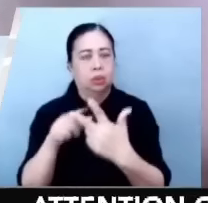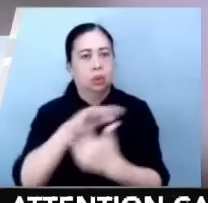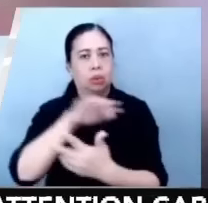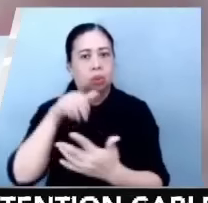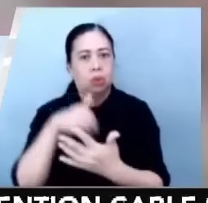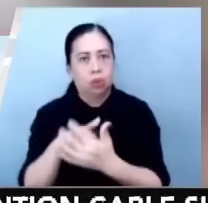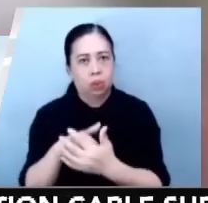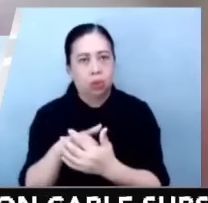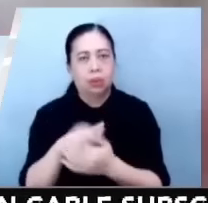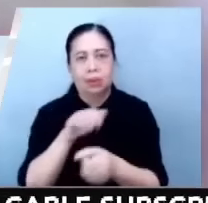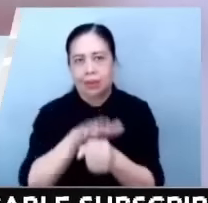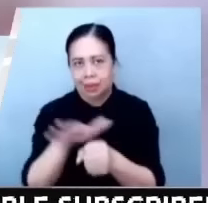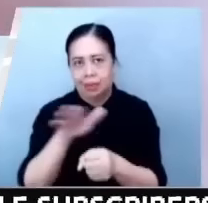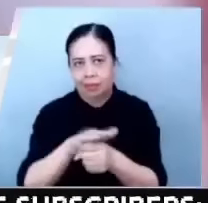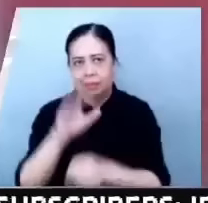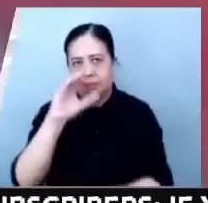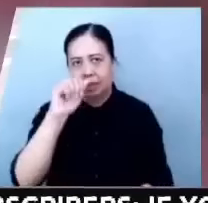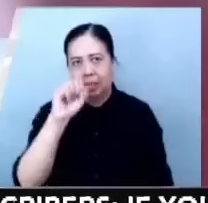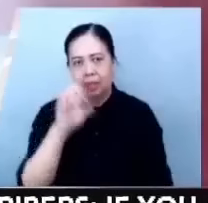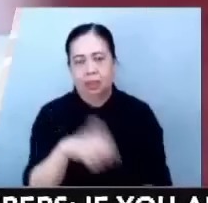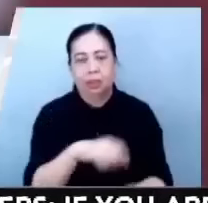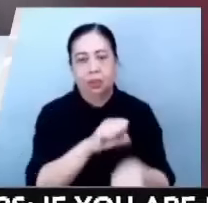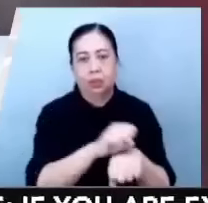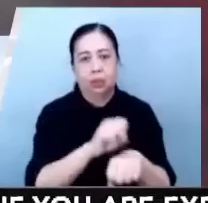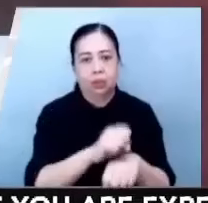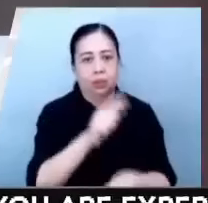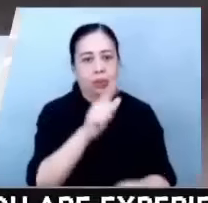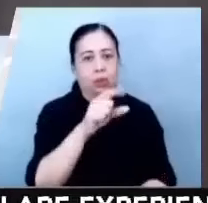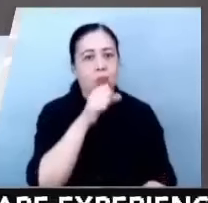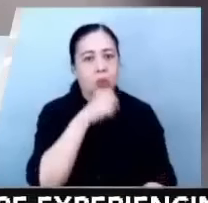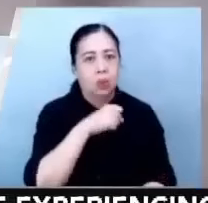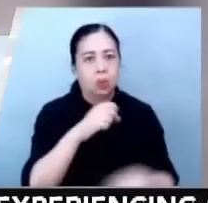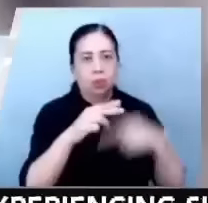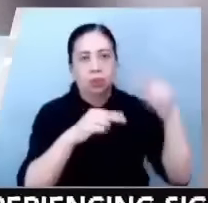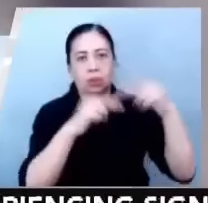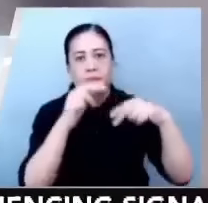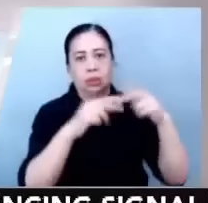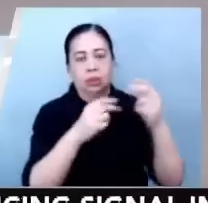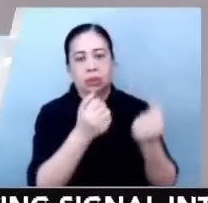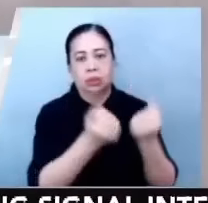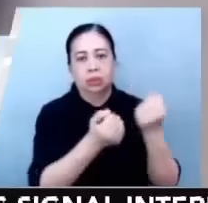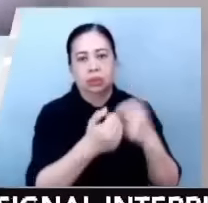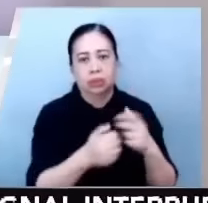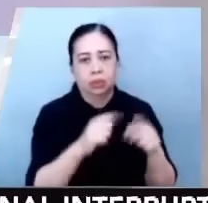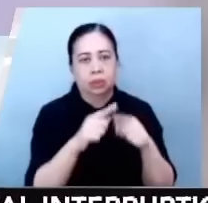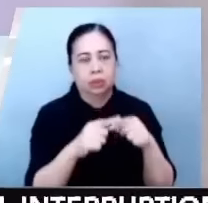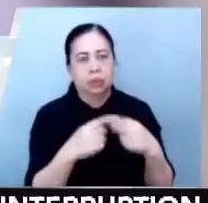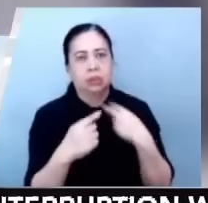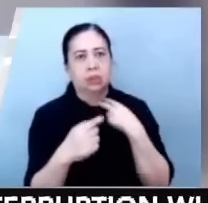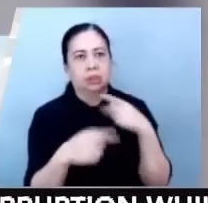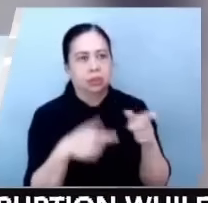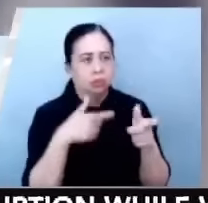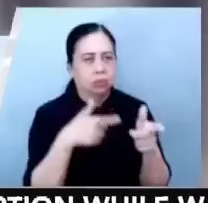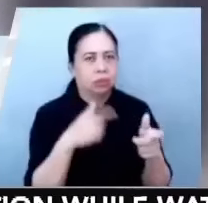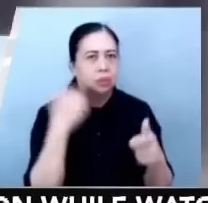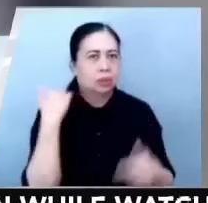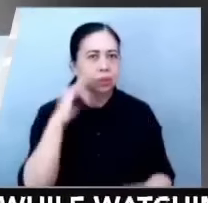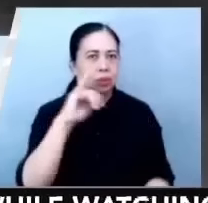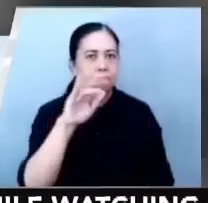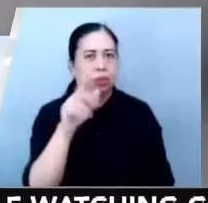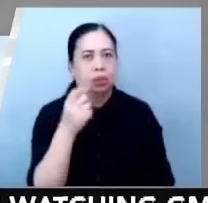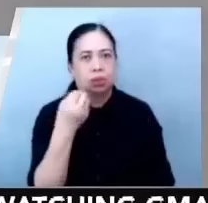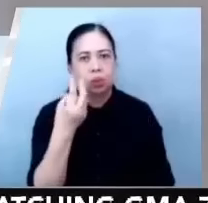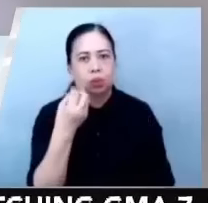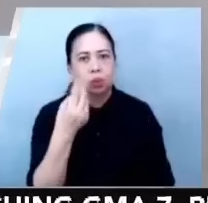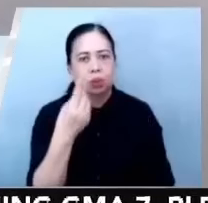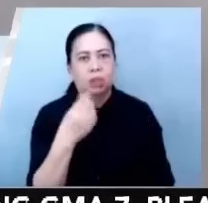rape. Nasa trabaho pa ang 21 anyos na construction driver na ito nang na-corner ng mga pulis nito lang July 12. Ninolestya umano